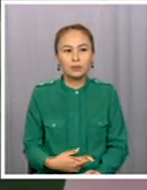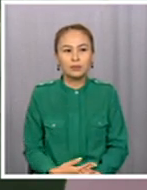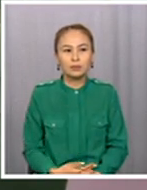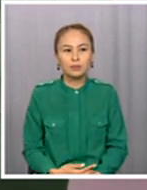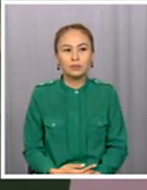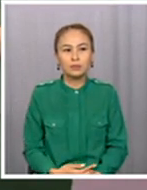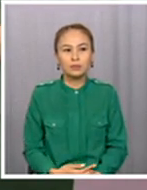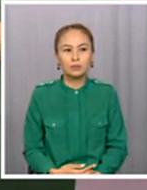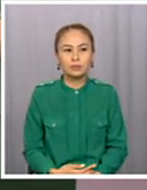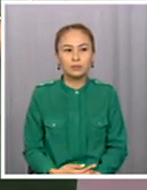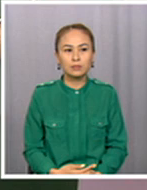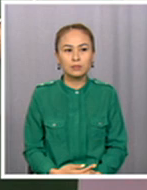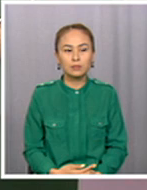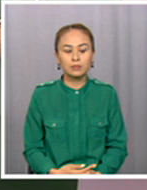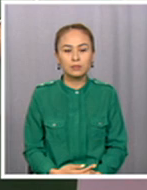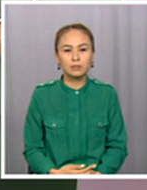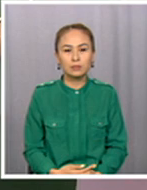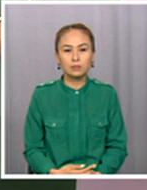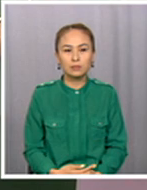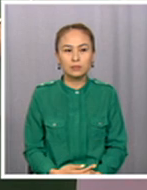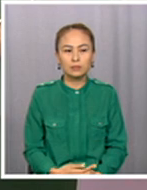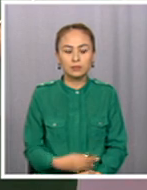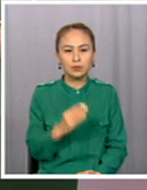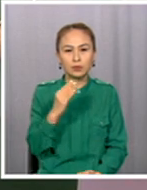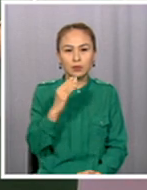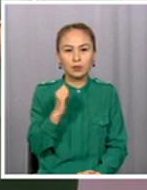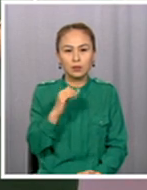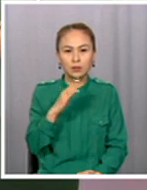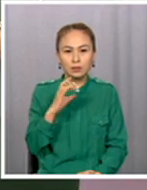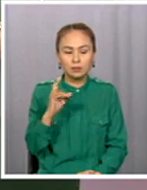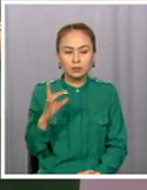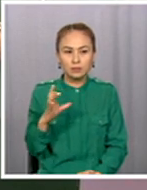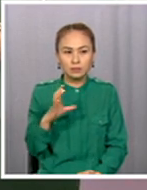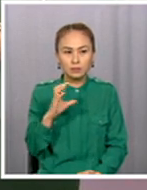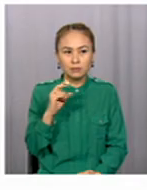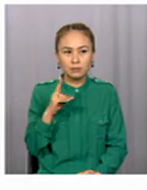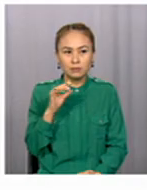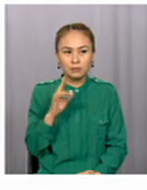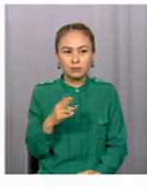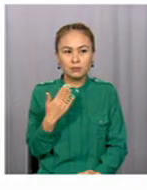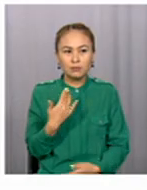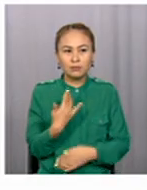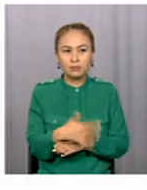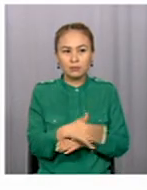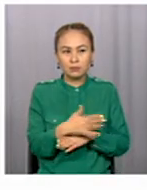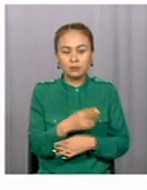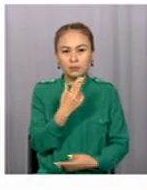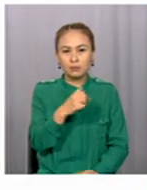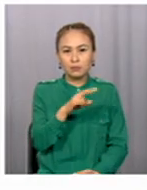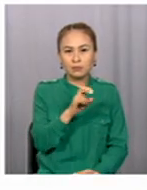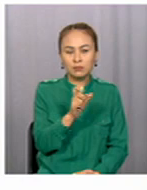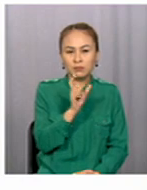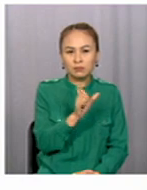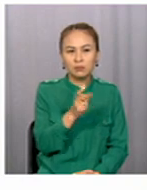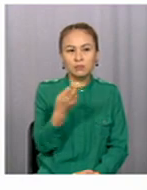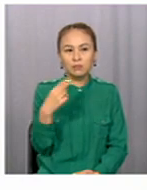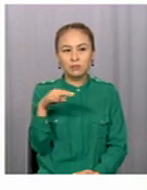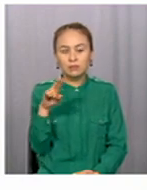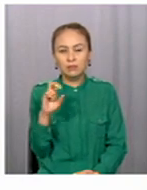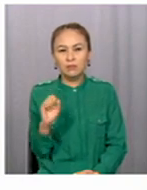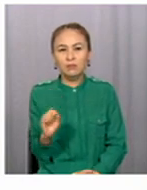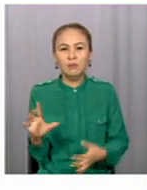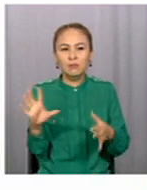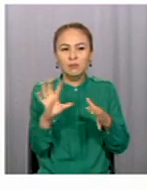Ол жатыс септігінде тұр екен. Түбірі дала. Да жатыс